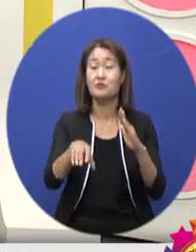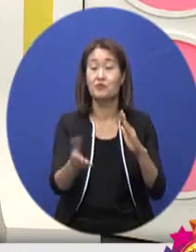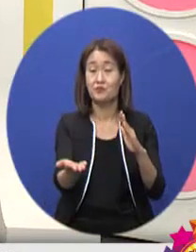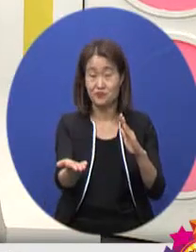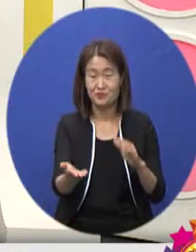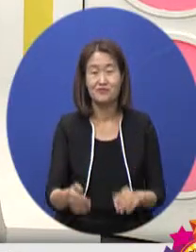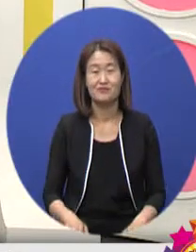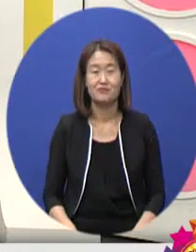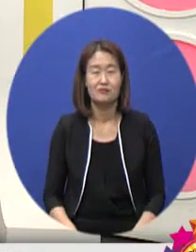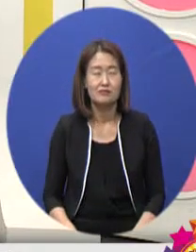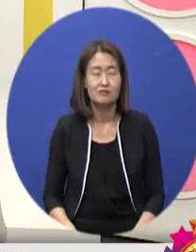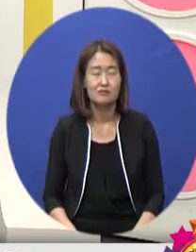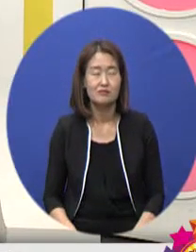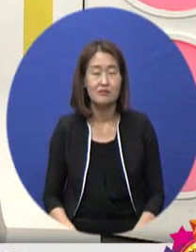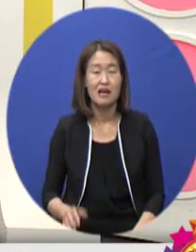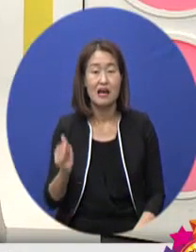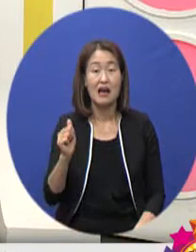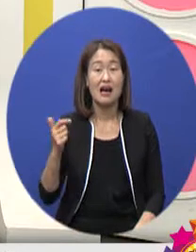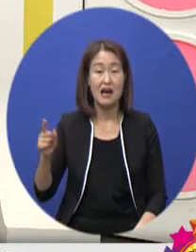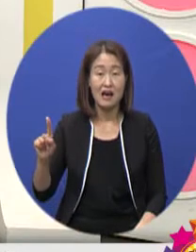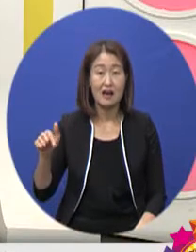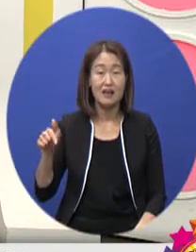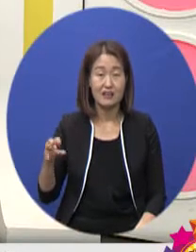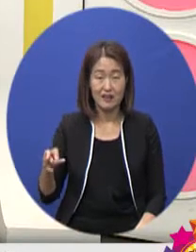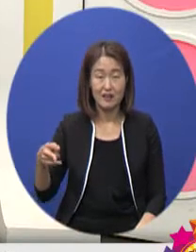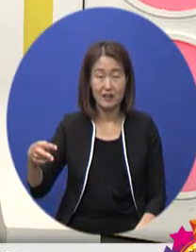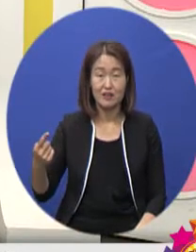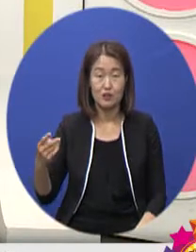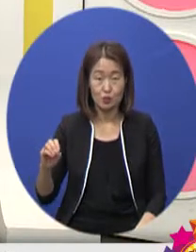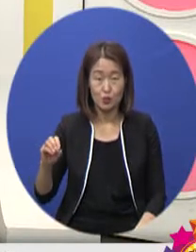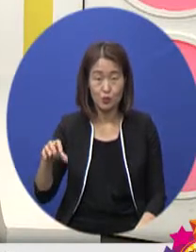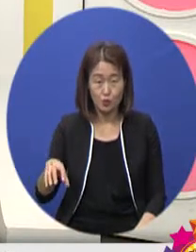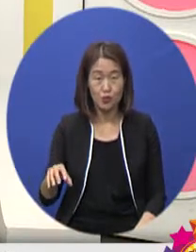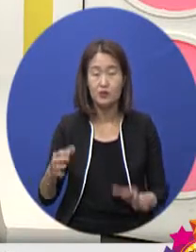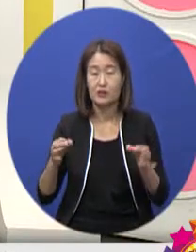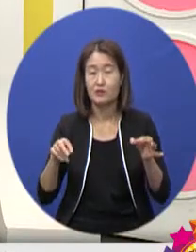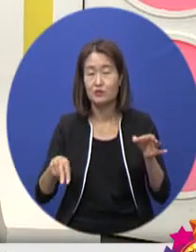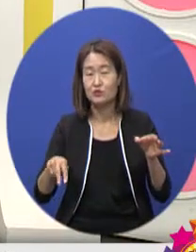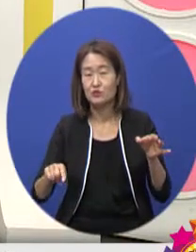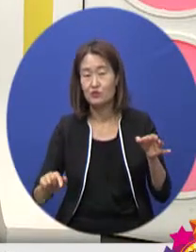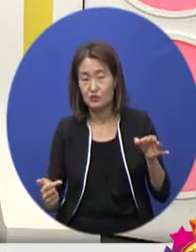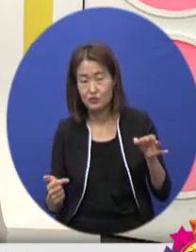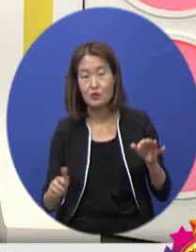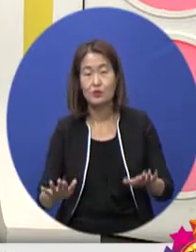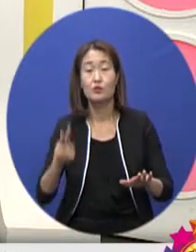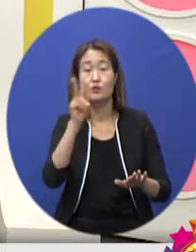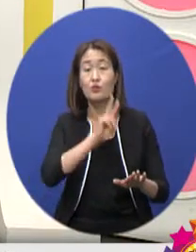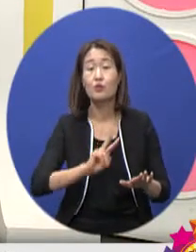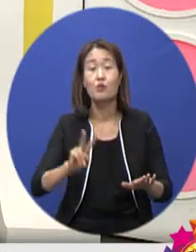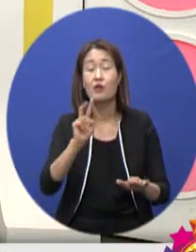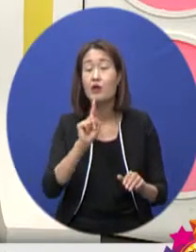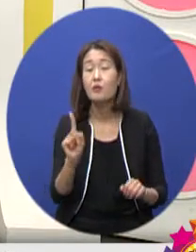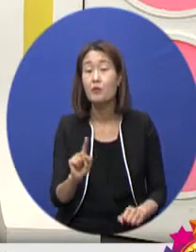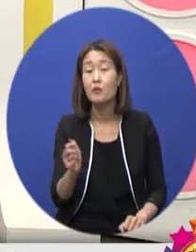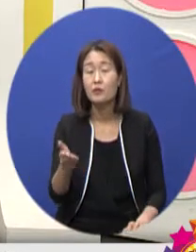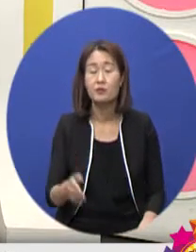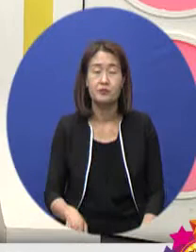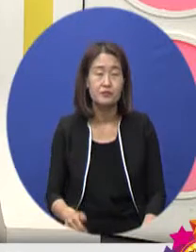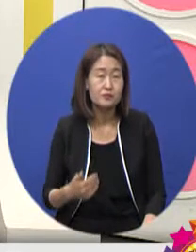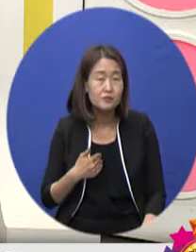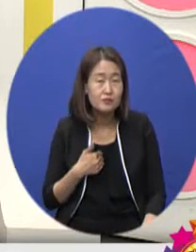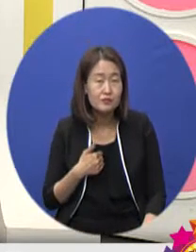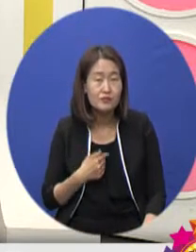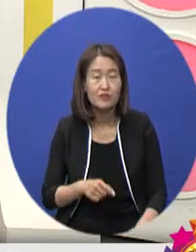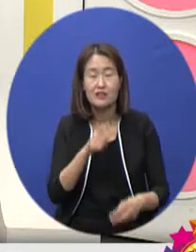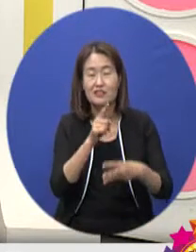계신가요? 예, 저는 하계동에 살아요. 아, 하계동의 김유수님. 예. 예. 오늘 노래 뭘 준비하셨어요? 저